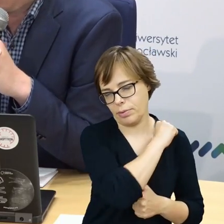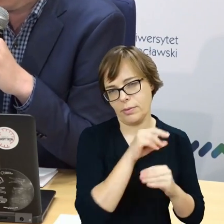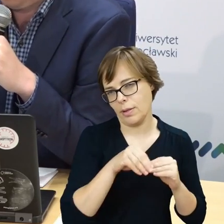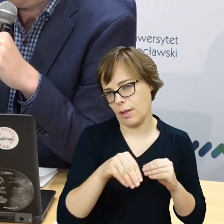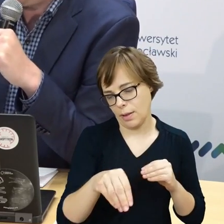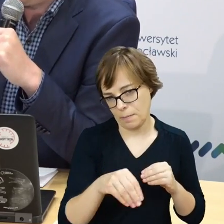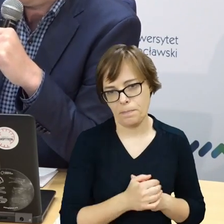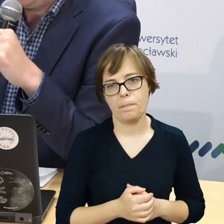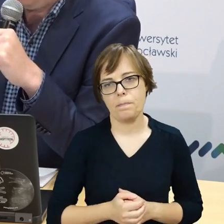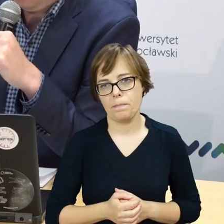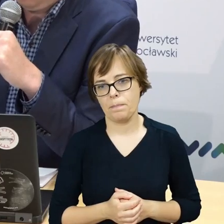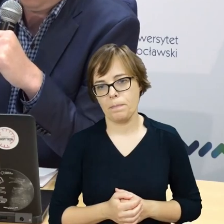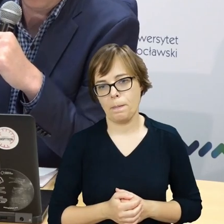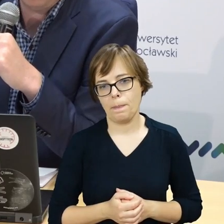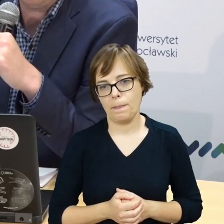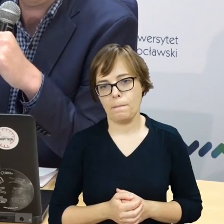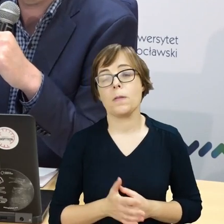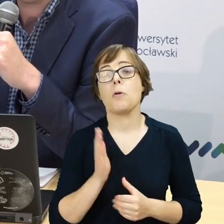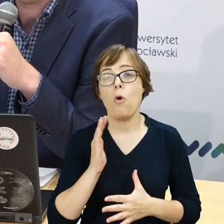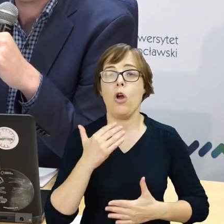Podam ciąg wydarzeń,